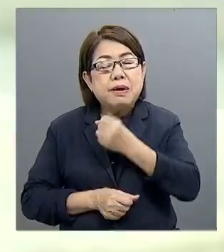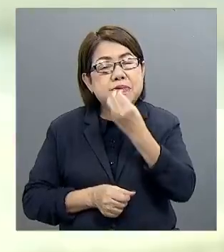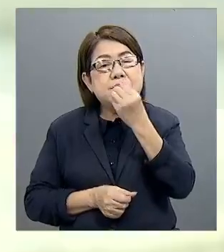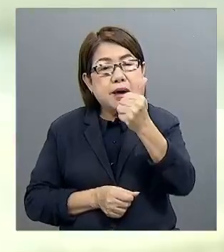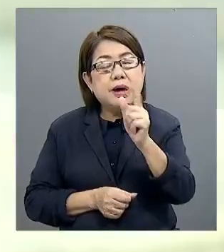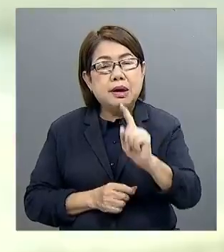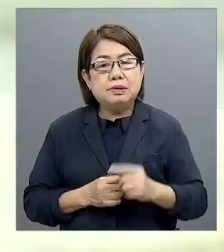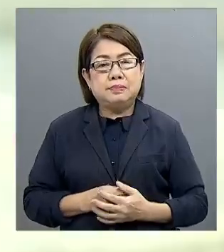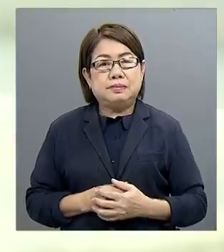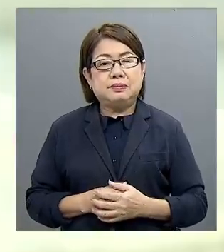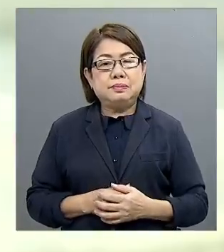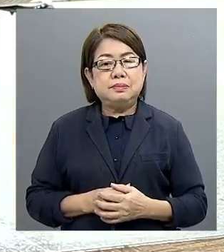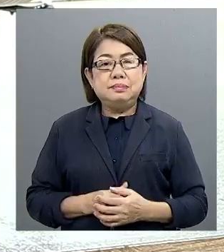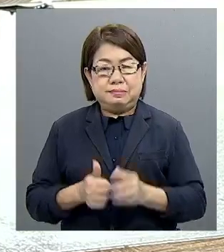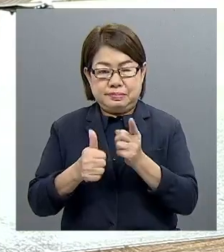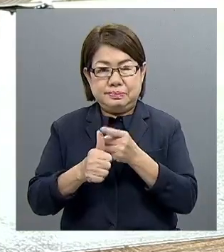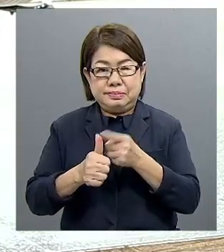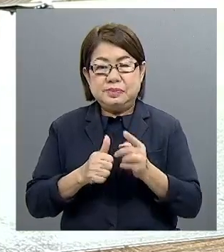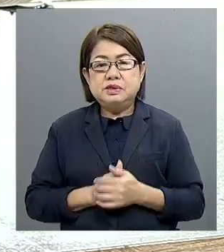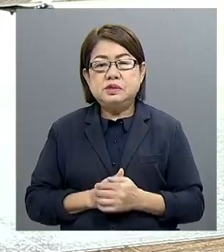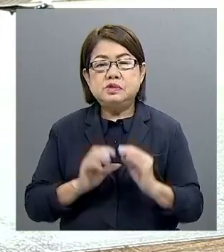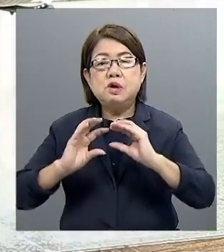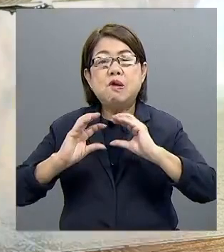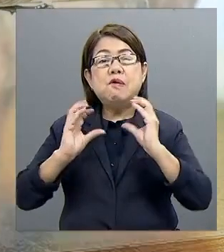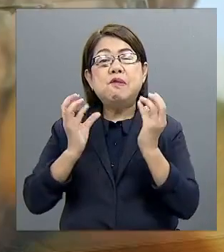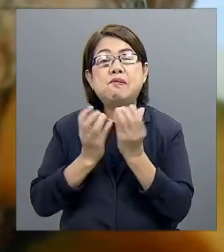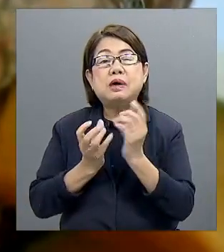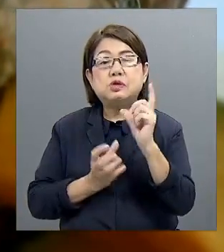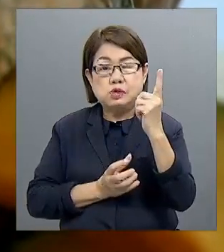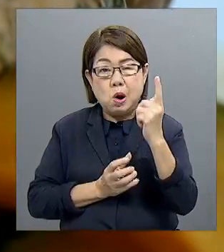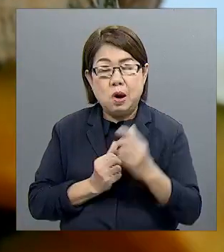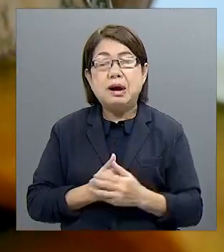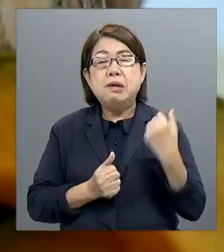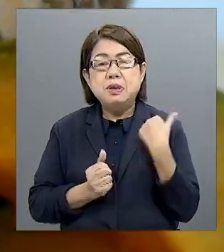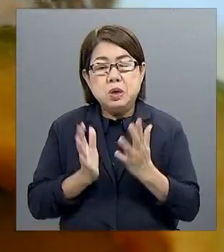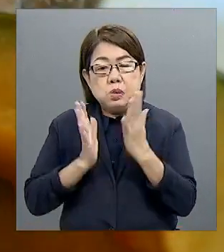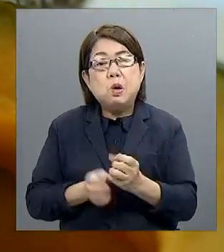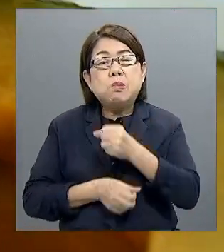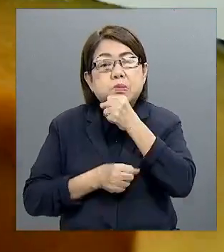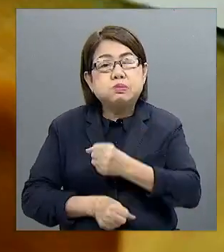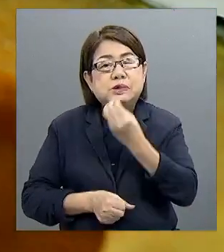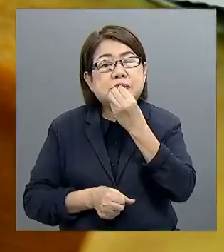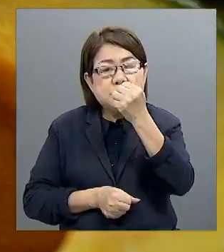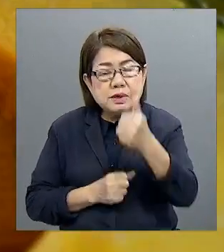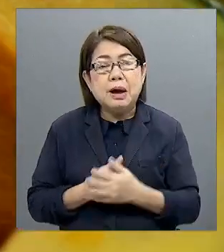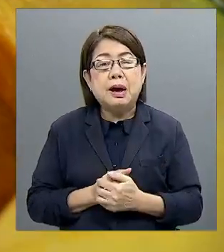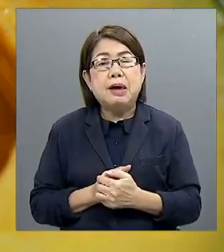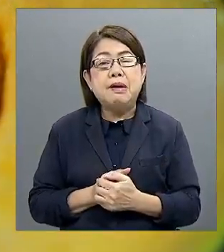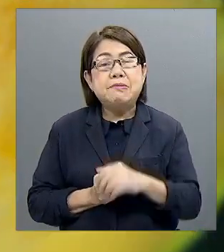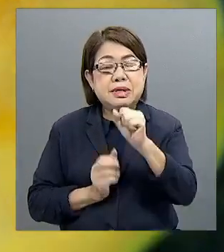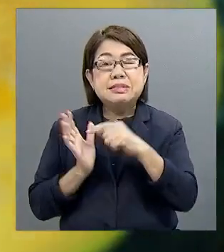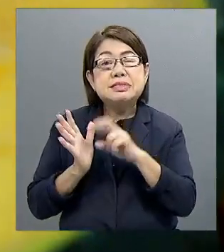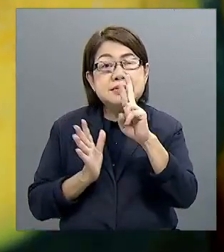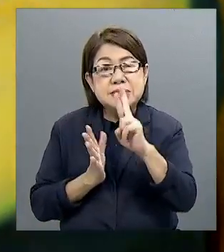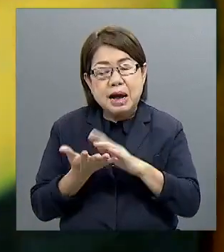างนะคะ ข้อแรกเลยฟักทองอย่างเงี้ยฟักทองจะมีสารที่ช่วยในผู้สูงวัยมากเลยครับเป็นกลุ่มของแคโรทีนอยด์ที่ช่วยทั้งเรื่องของสุข